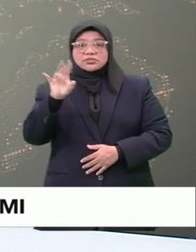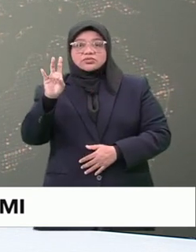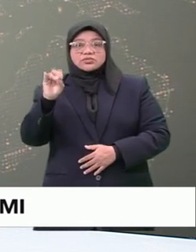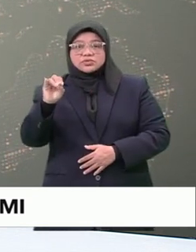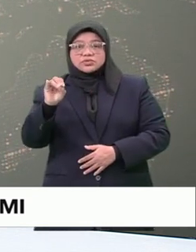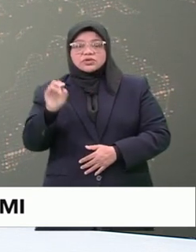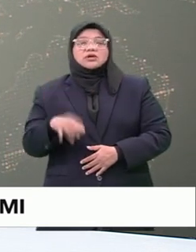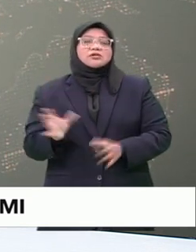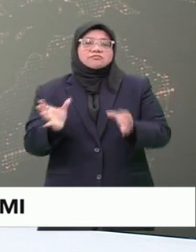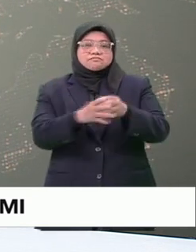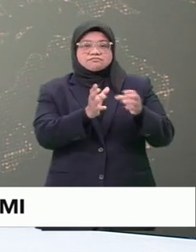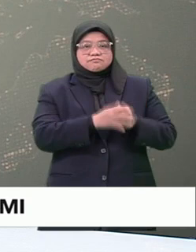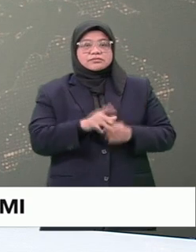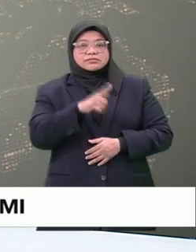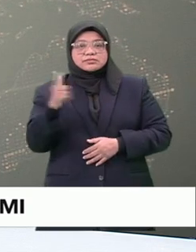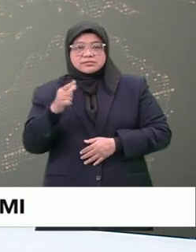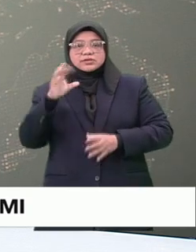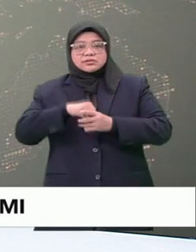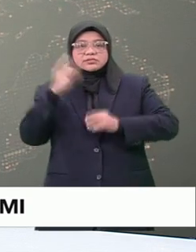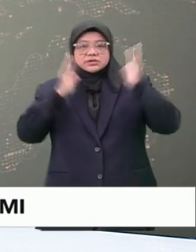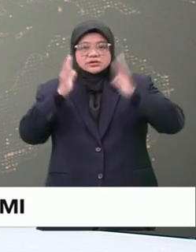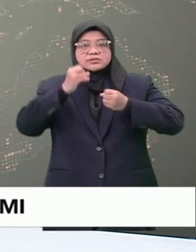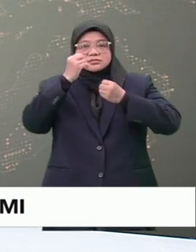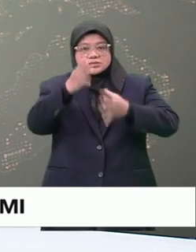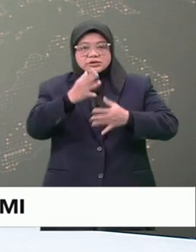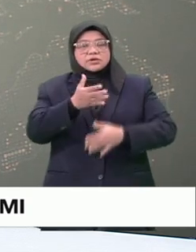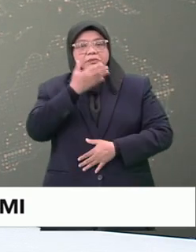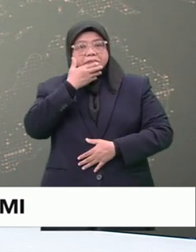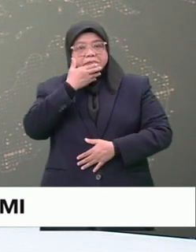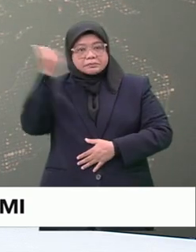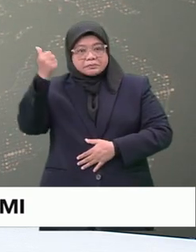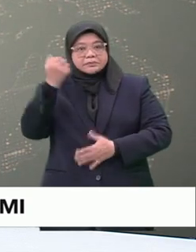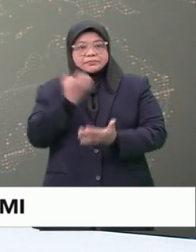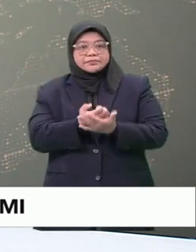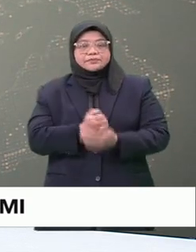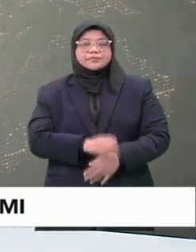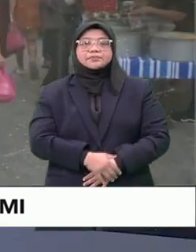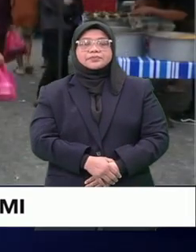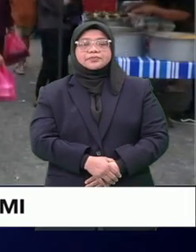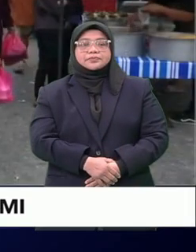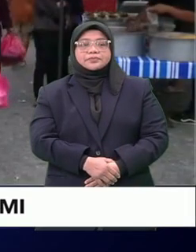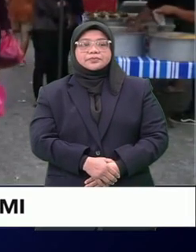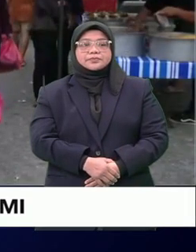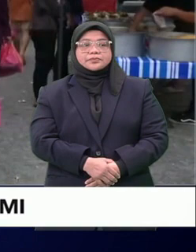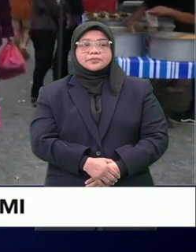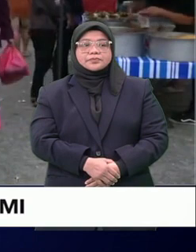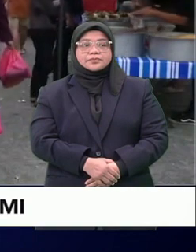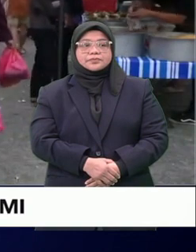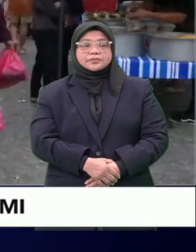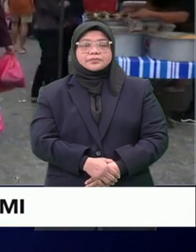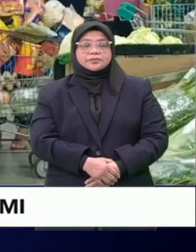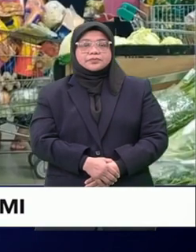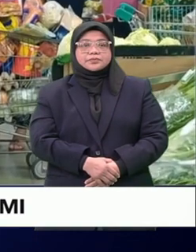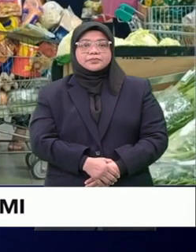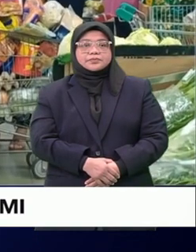70% kaum-kaum lain dan etnik lain di Malaysia yang berpendapat ekonomi bertambah baik. Daripada kita melihat